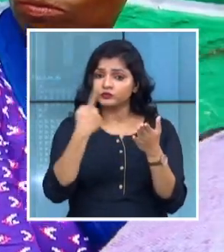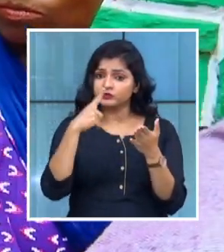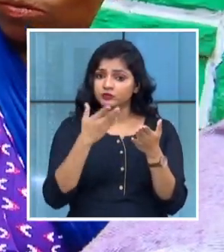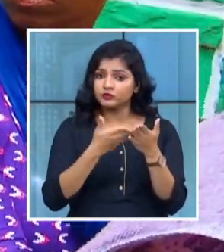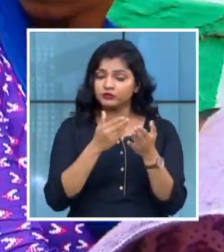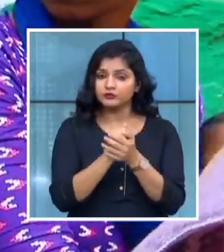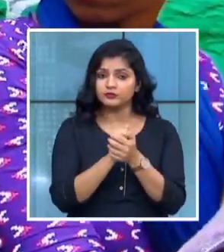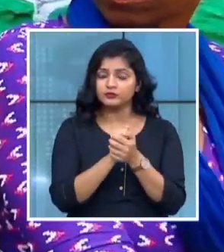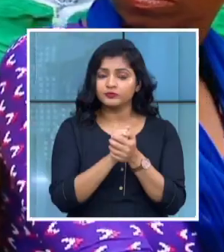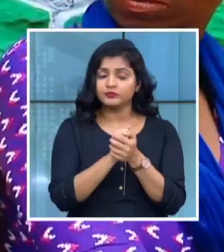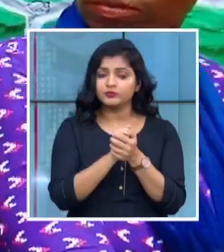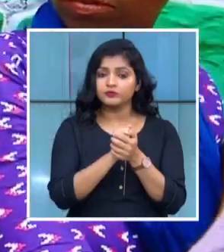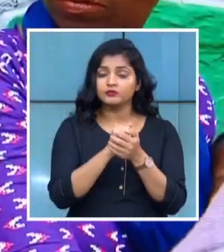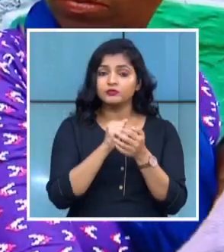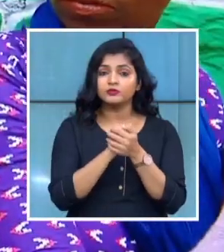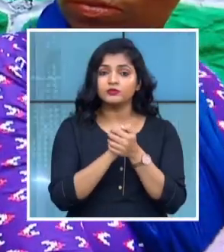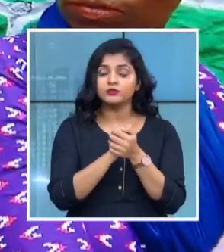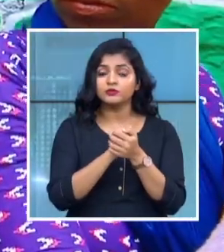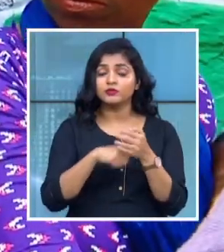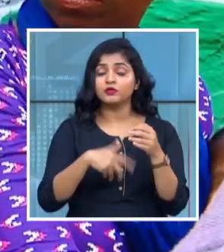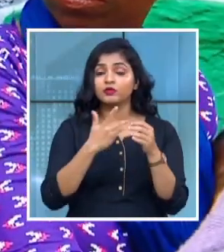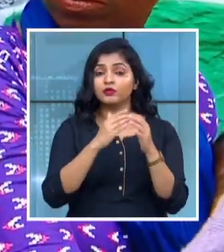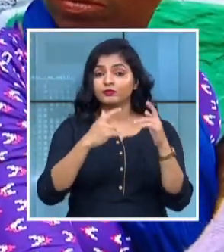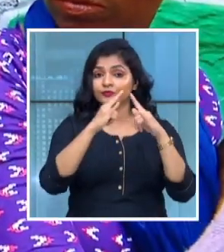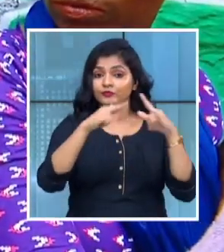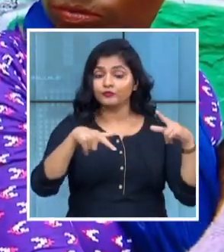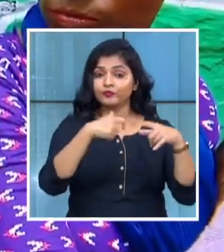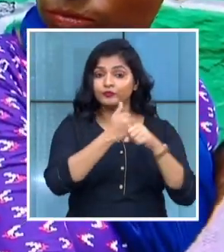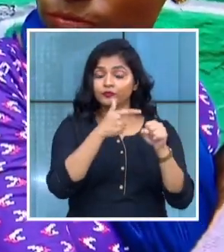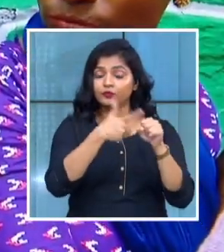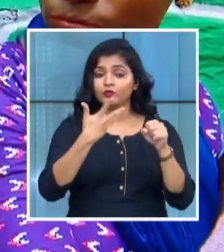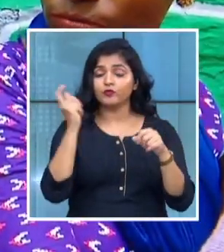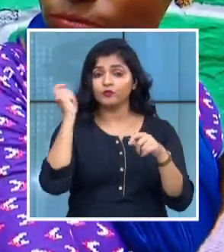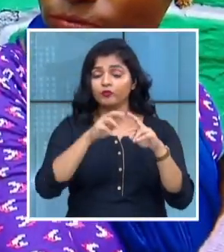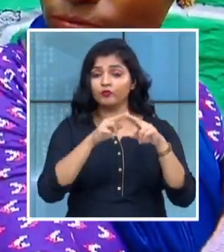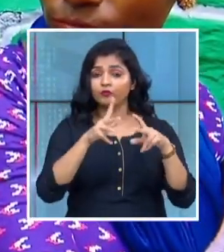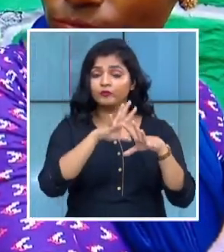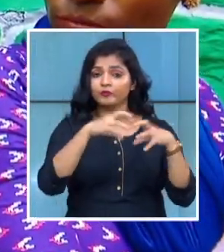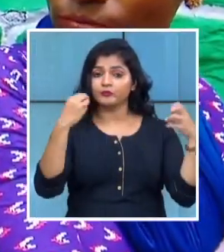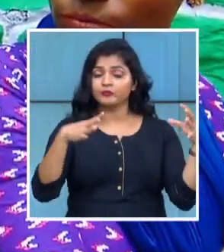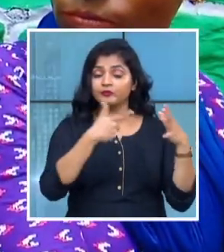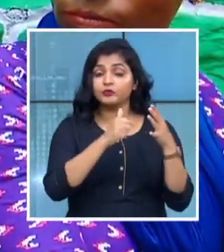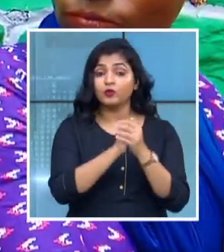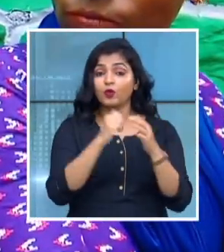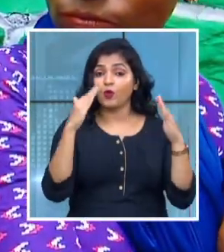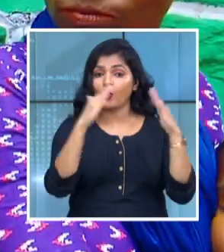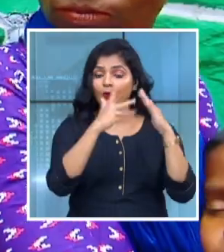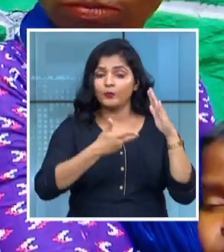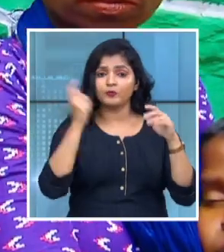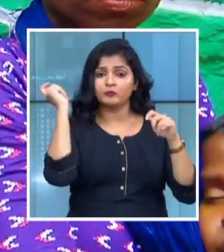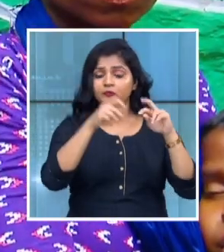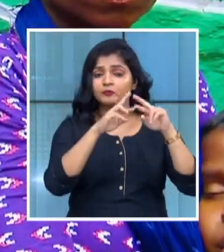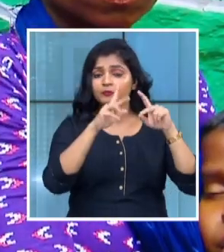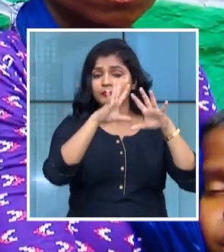വരെ പറിച്ചിട്ടില്ല. കത്തി കൊണ്ട് കൊത്തി മുറിച്ച്, തൂണൊക്കെ കൊത്തി മുറിച്ചിട്ട് എൻ്റെ തല കൂടി അവരിട്ടത്. വീടിൻ്റെ പട്ടികയെല്ലാം